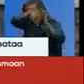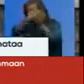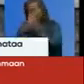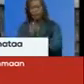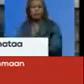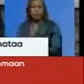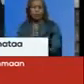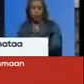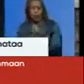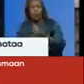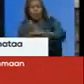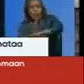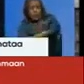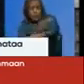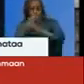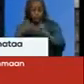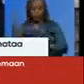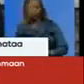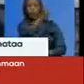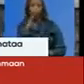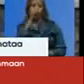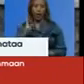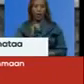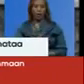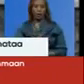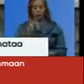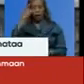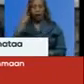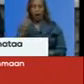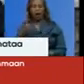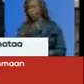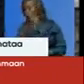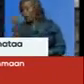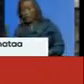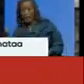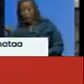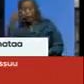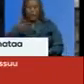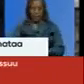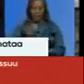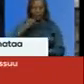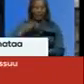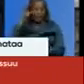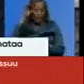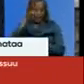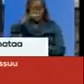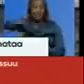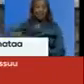ሰርቶ መበልጸግ በሚችልበት ኢትዮጵያችን አንዱ የሌላውን ለመንጠቅ የሚያስገድድ